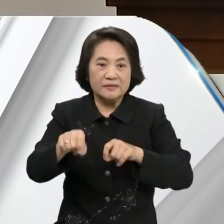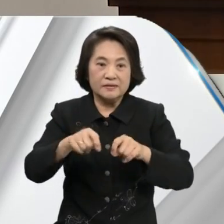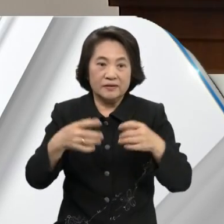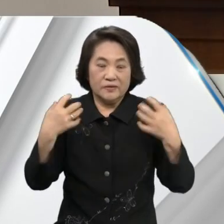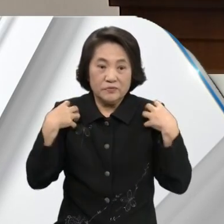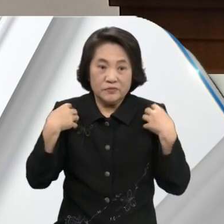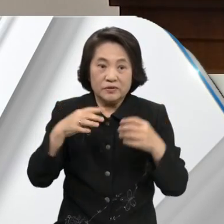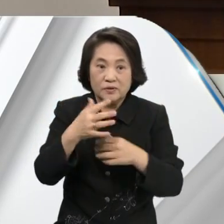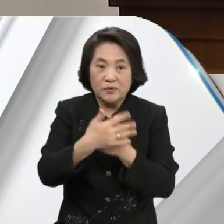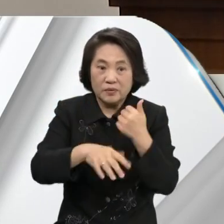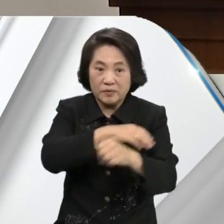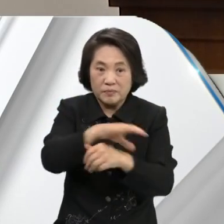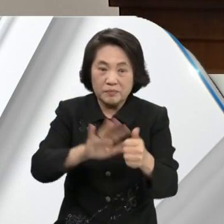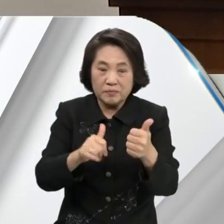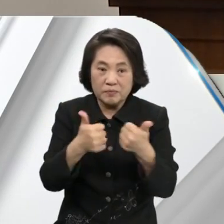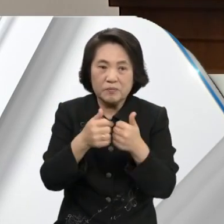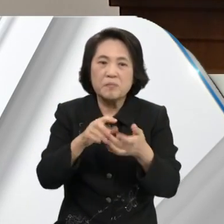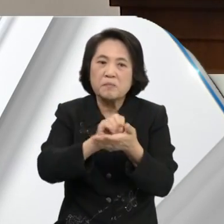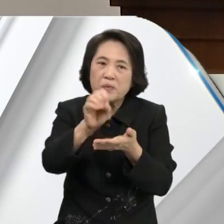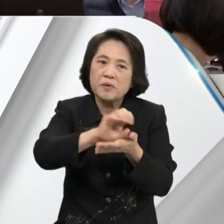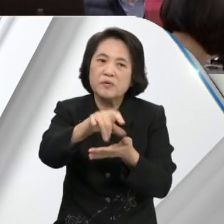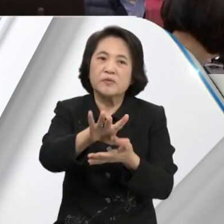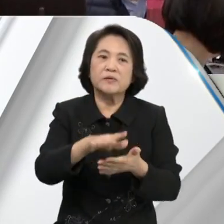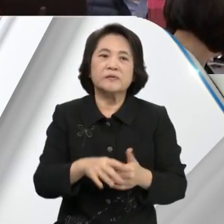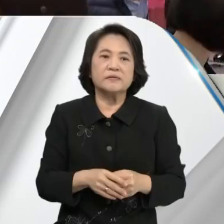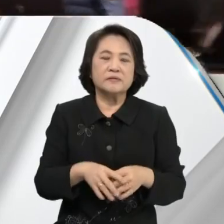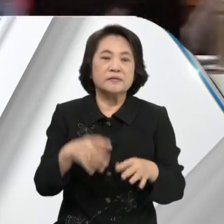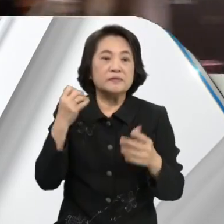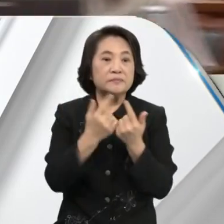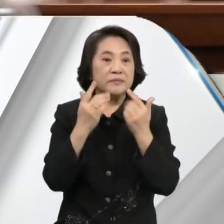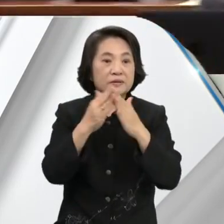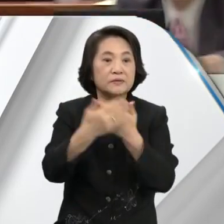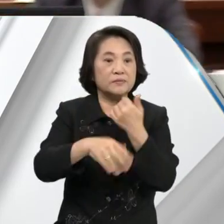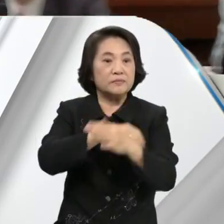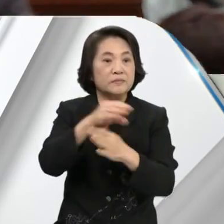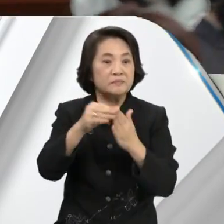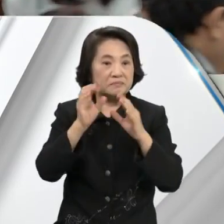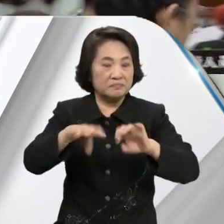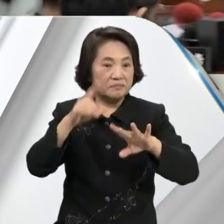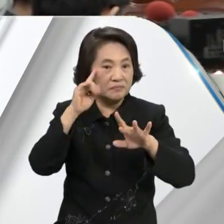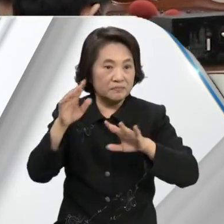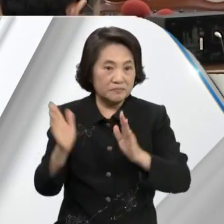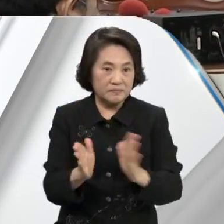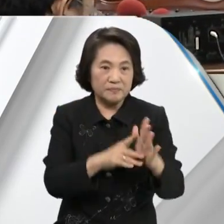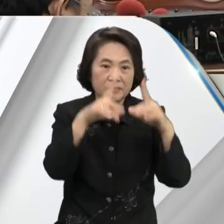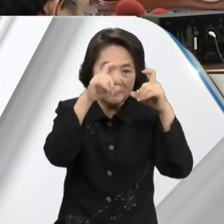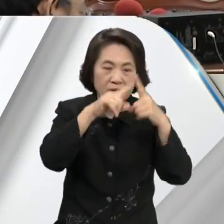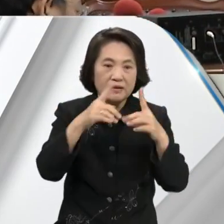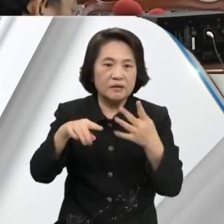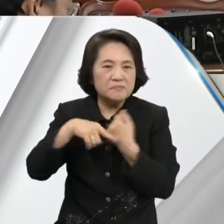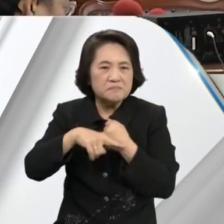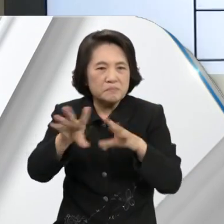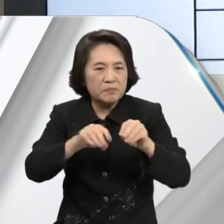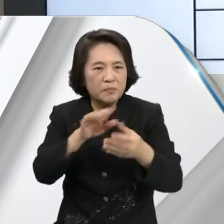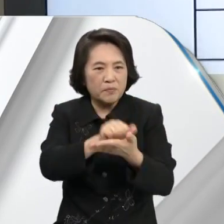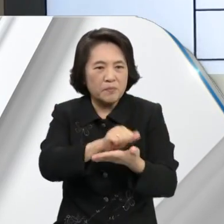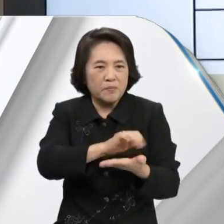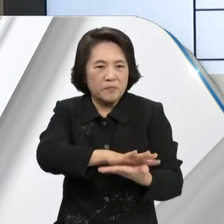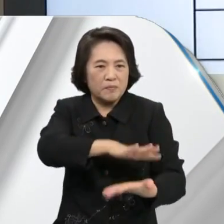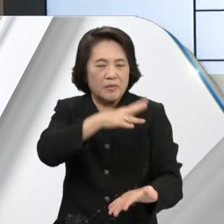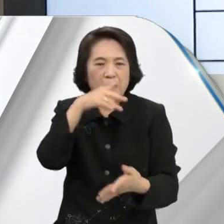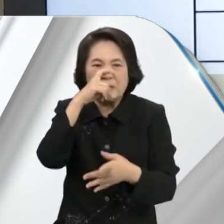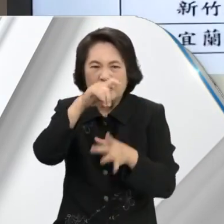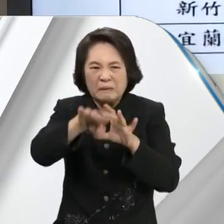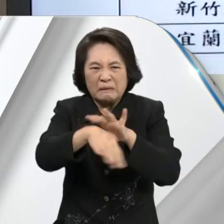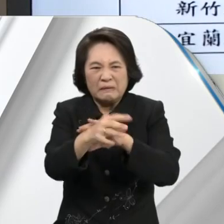反骗委员相关人员来做前去到现场。新北市反报局长还准批相片，或者调查亚的物件，来讲空